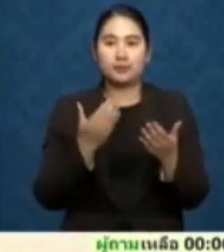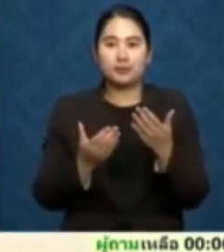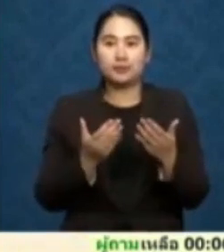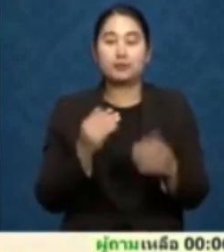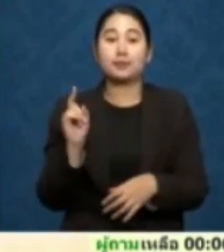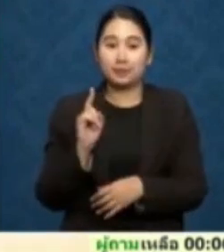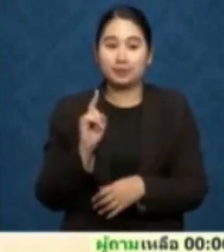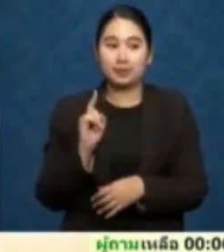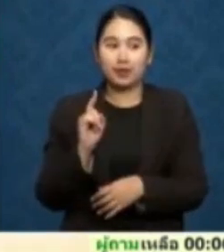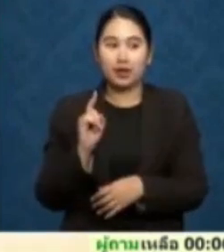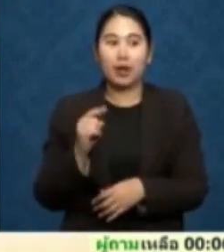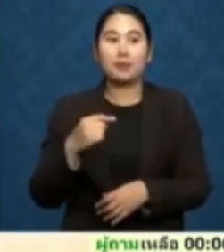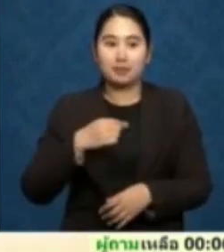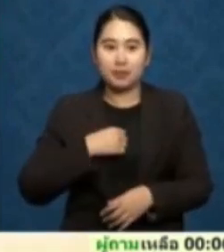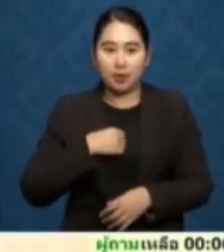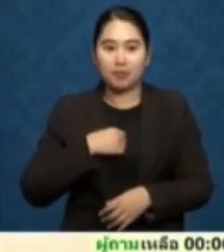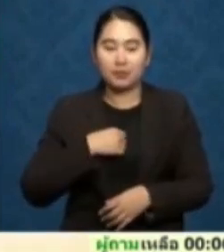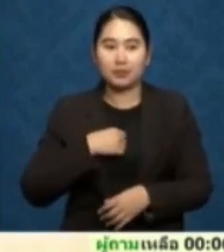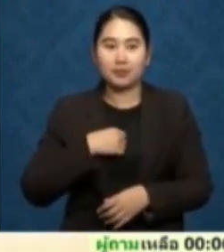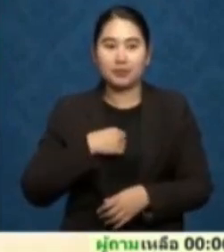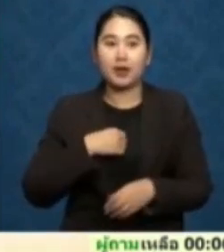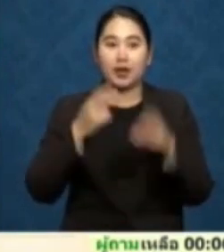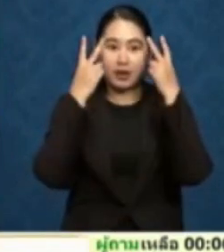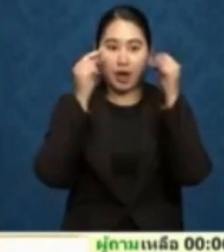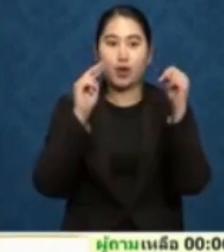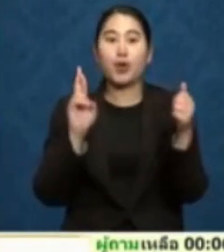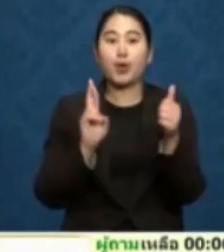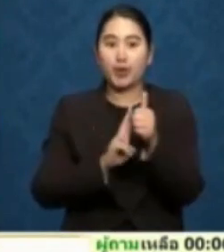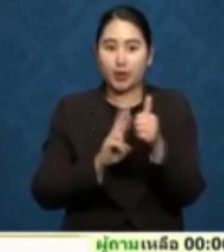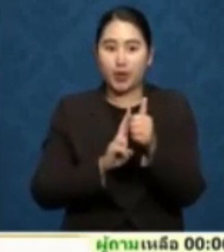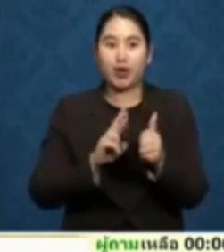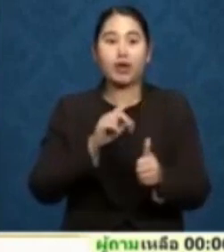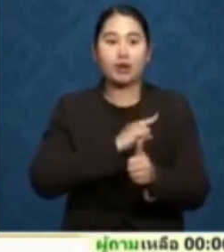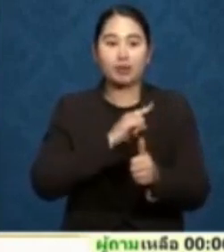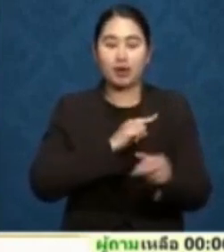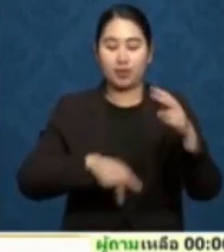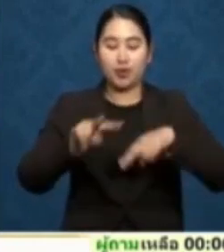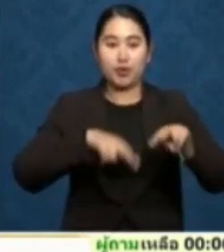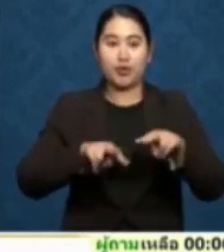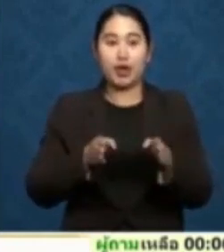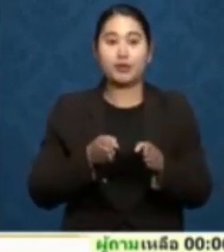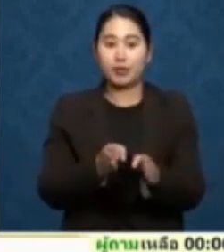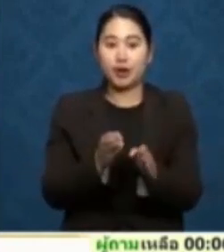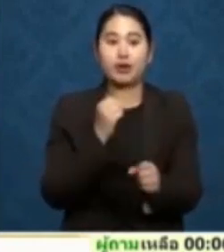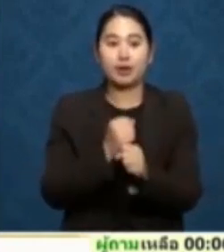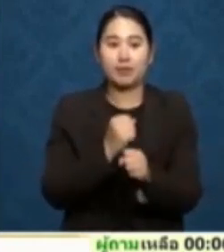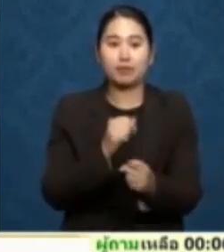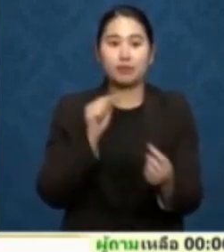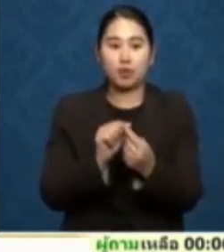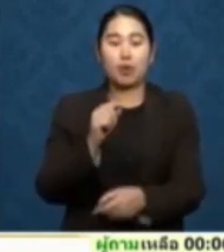ผมในฐานะรองนายกรัฐมนตรีที่กำกับดูแลในส่วนงานของสำนักงานปลัดสำนักนาย